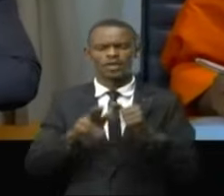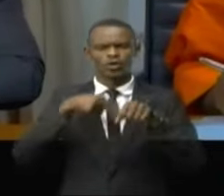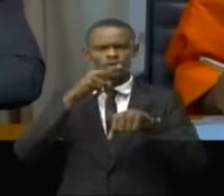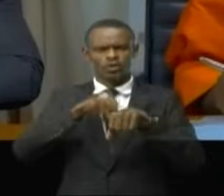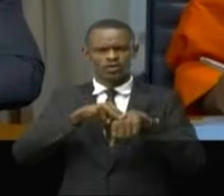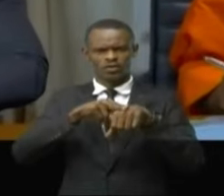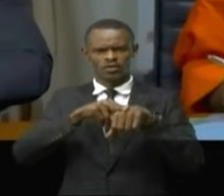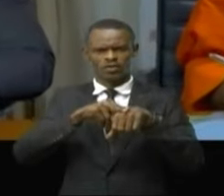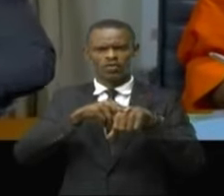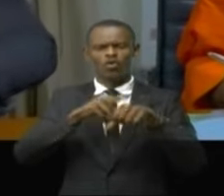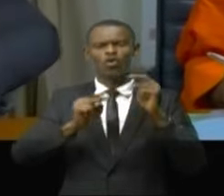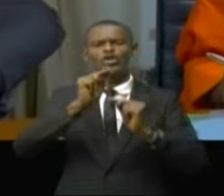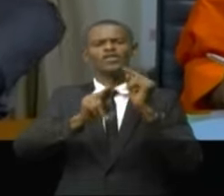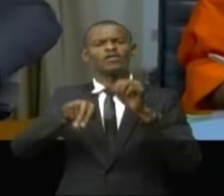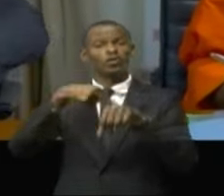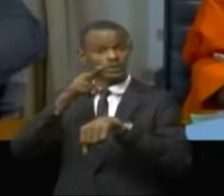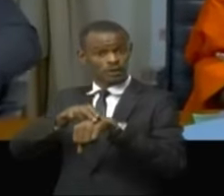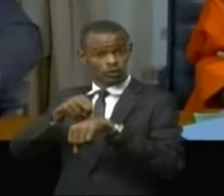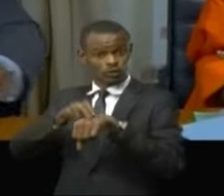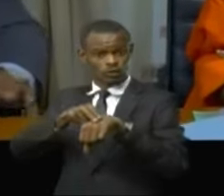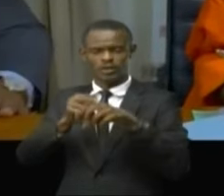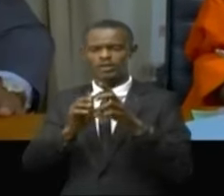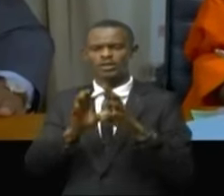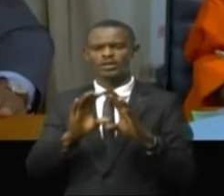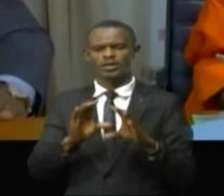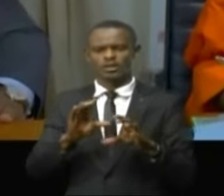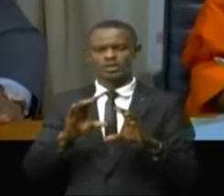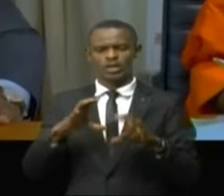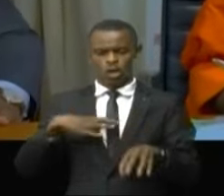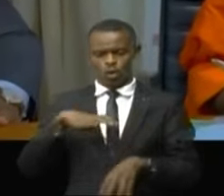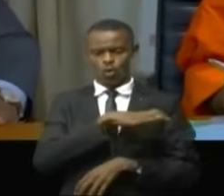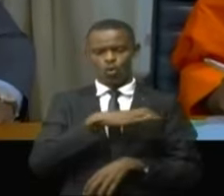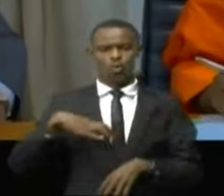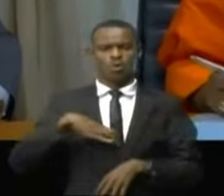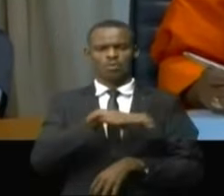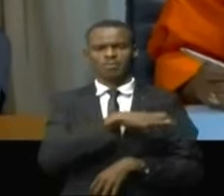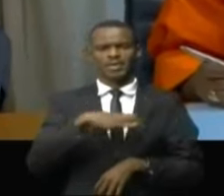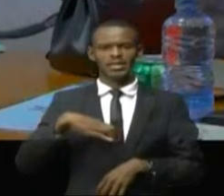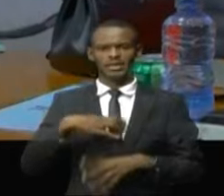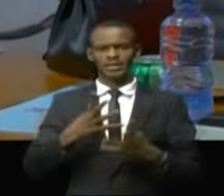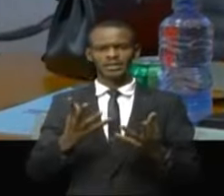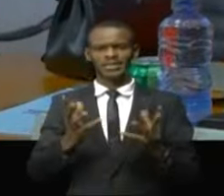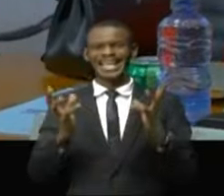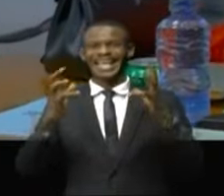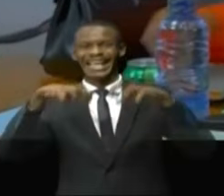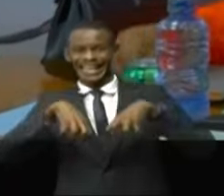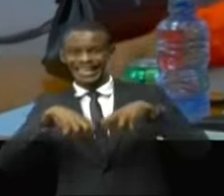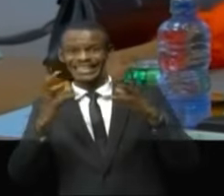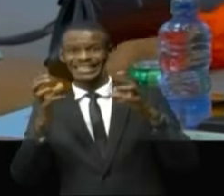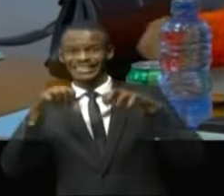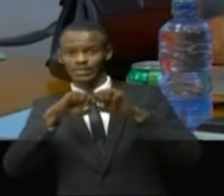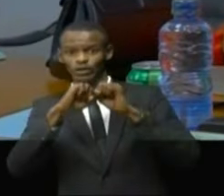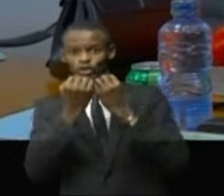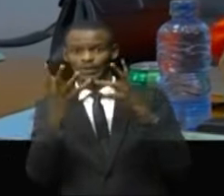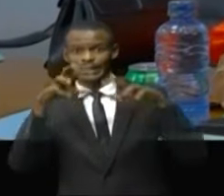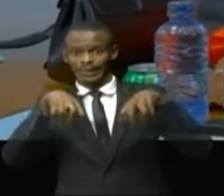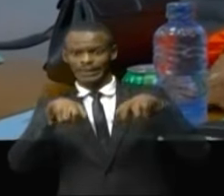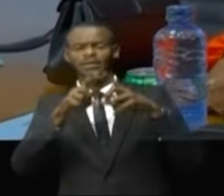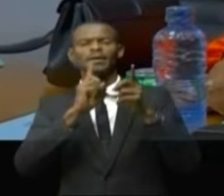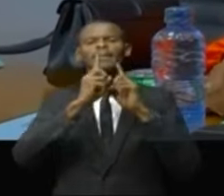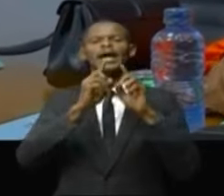de conjoncture économique se penchait sur l'adoption par l'Assemblée nationale du projet de loi des finances pour